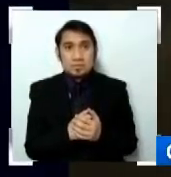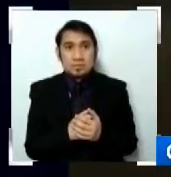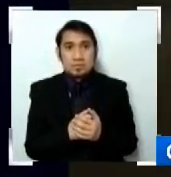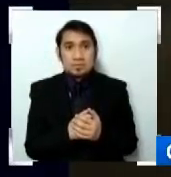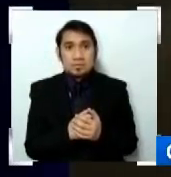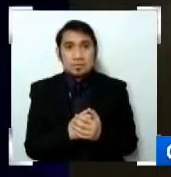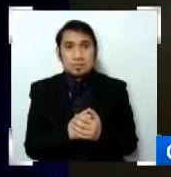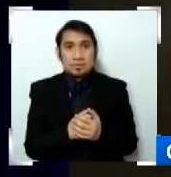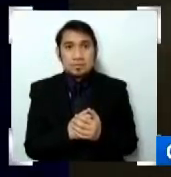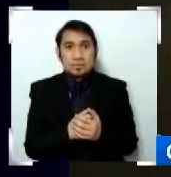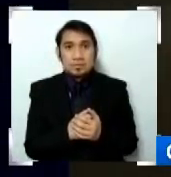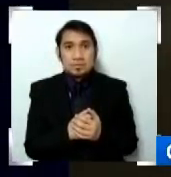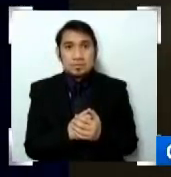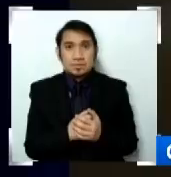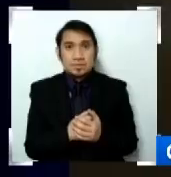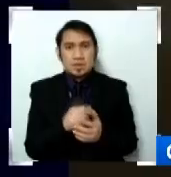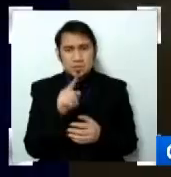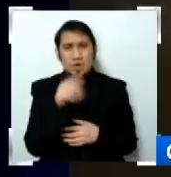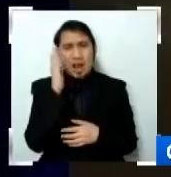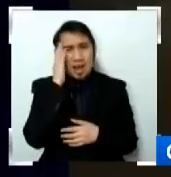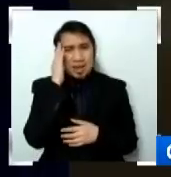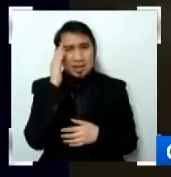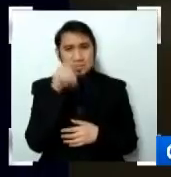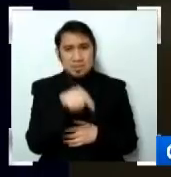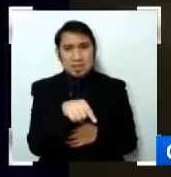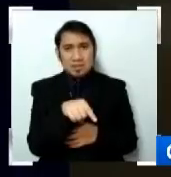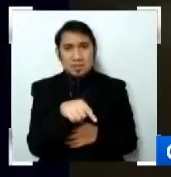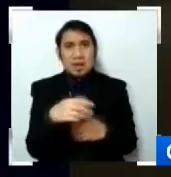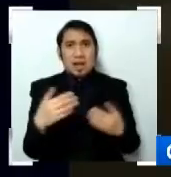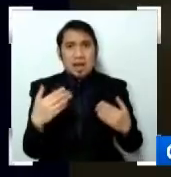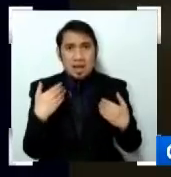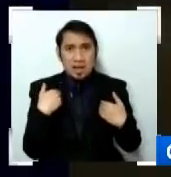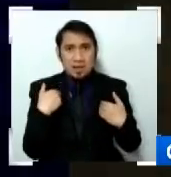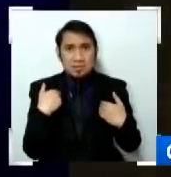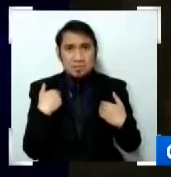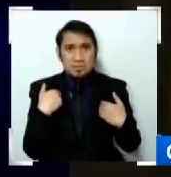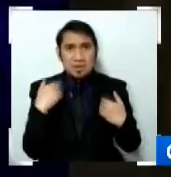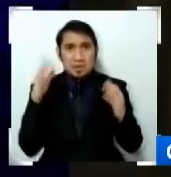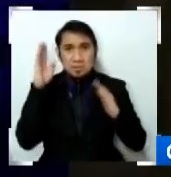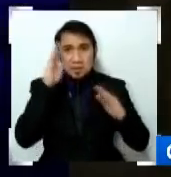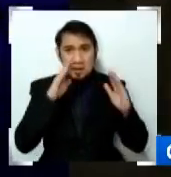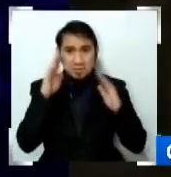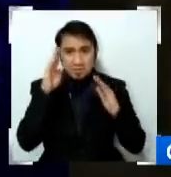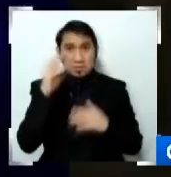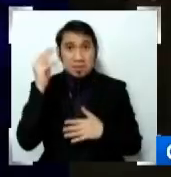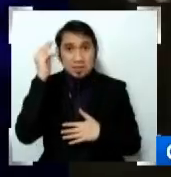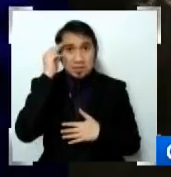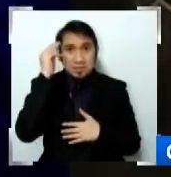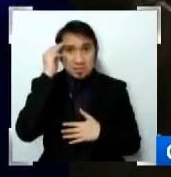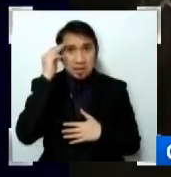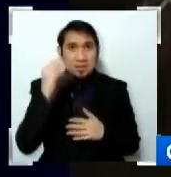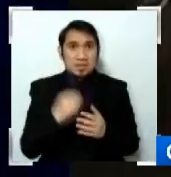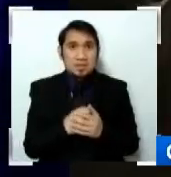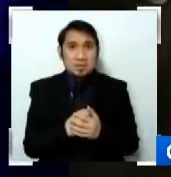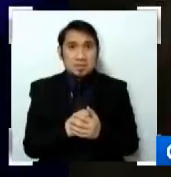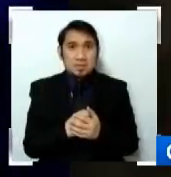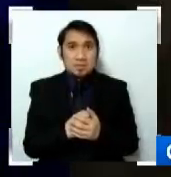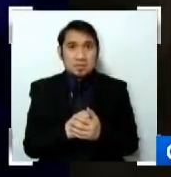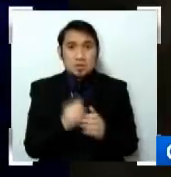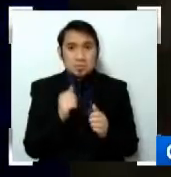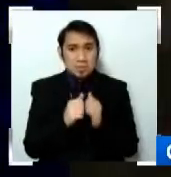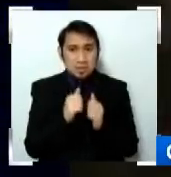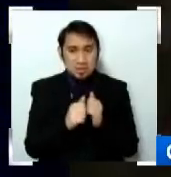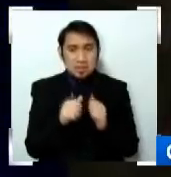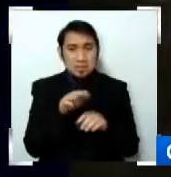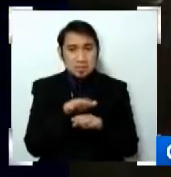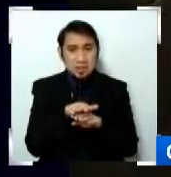known yan around the area as somebody na may kapansanan sa mind, sa brain. So he's a little slow. Nagmamakaawa na yung